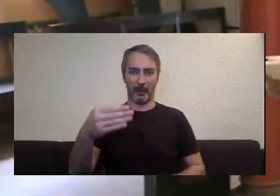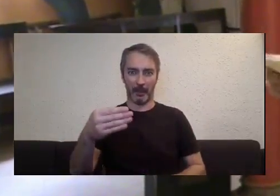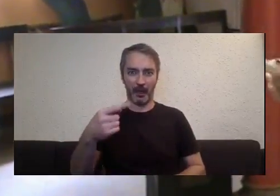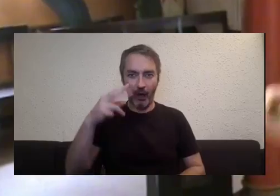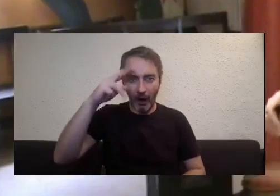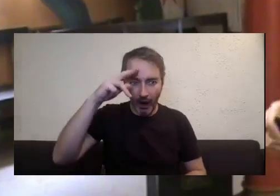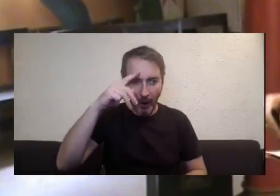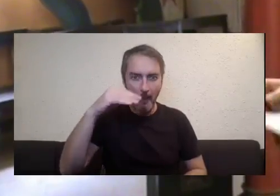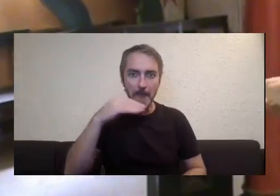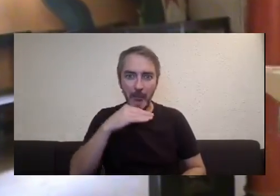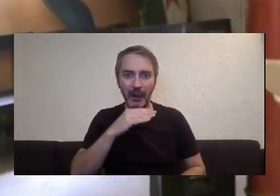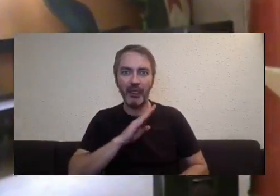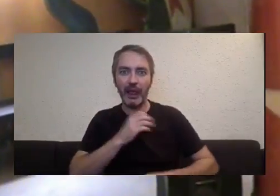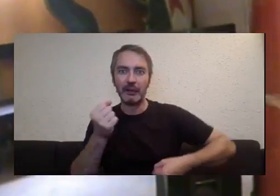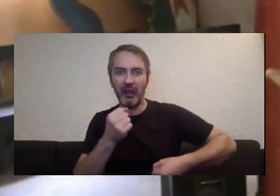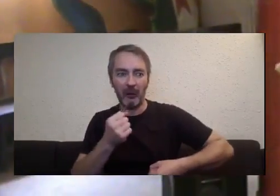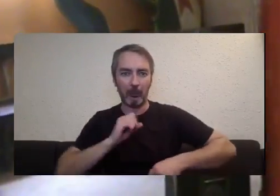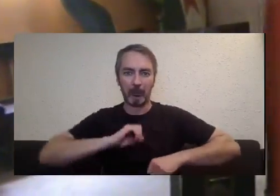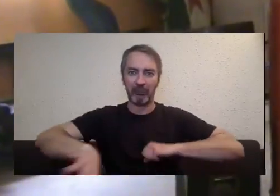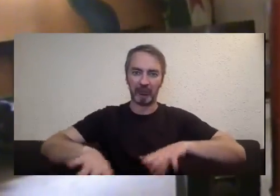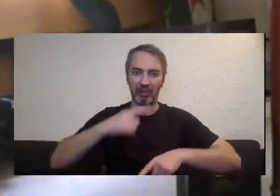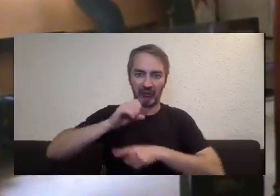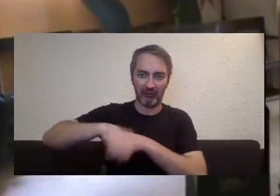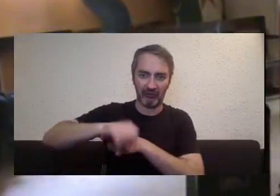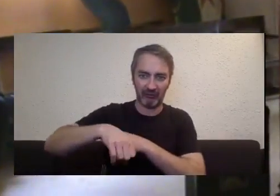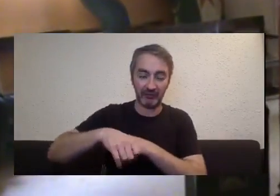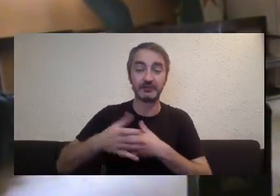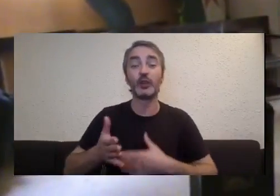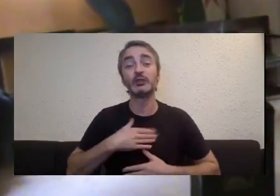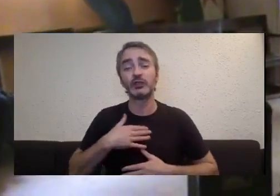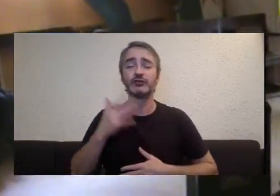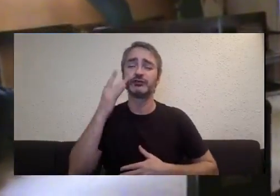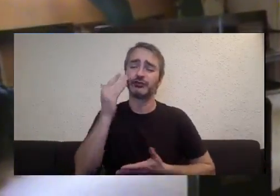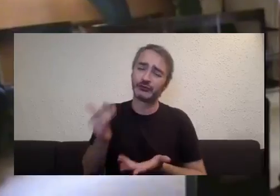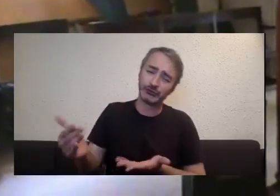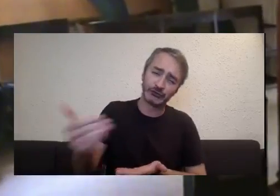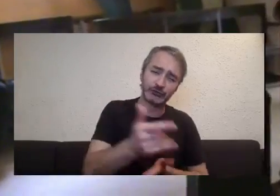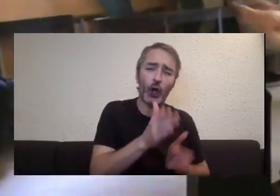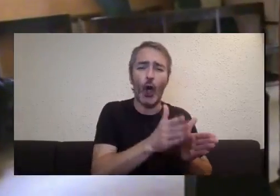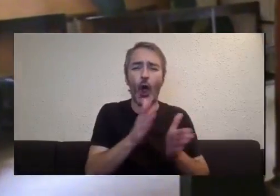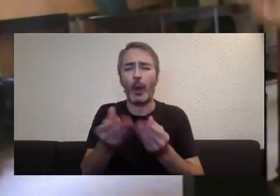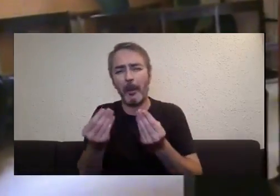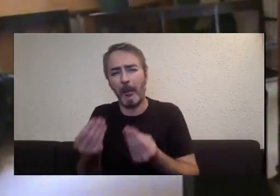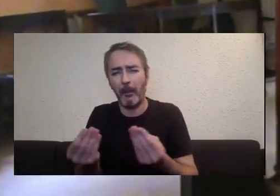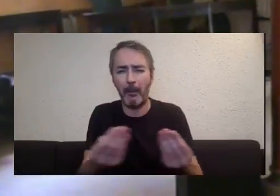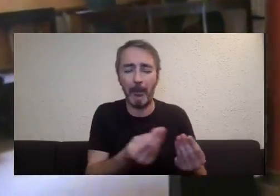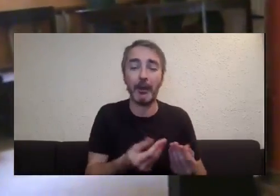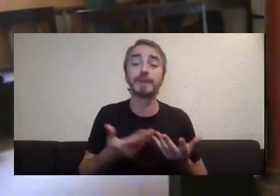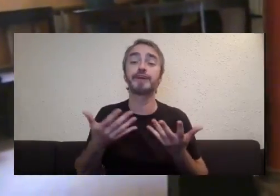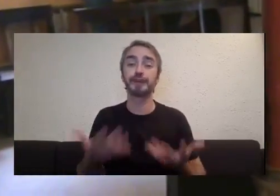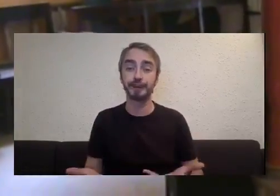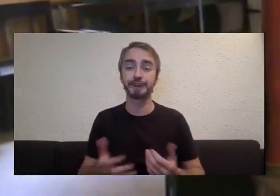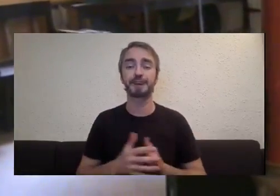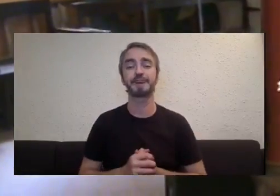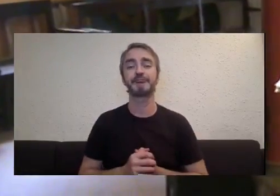TMB s'havia despreocupat bastant de tot el material que tenia aquí. Nosaltres tot això ho vam netejar, ho vam endreçar i de